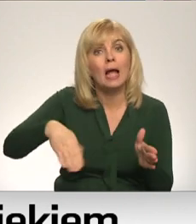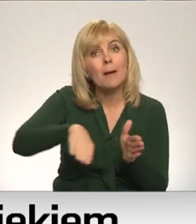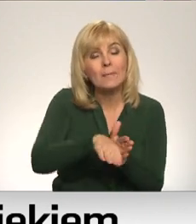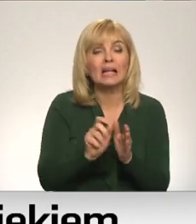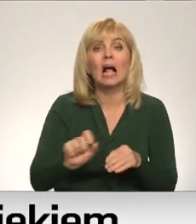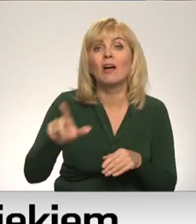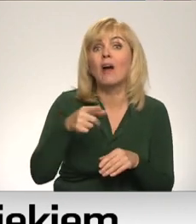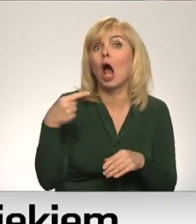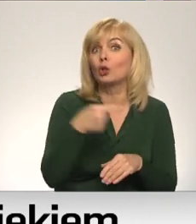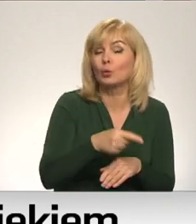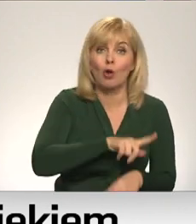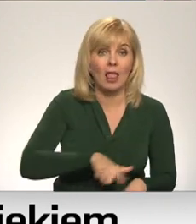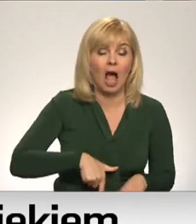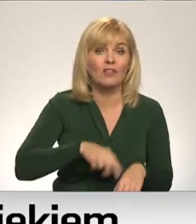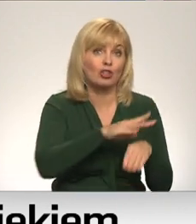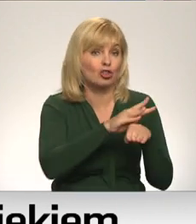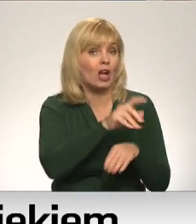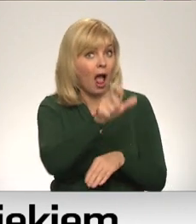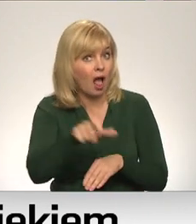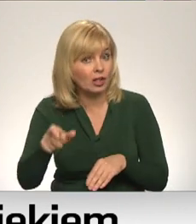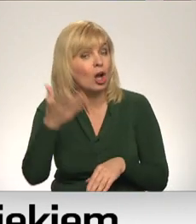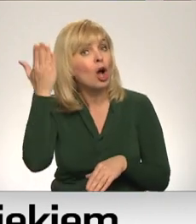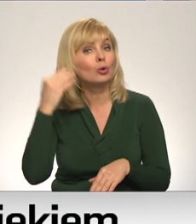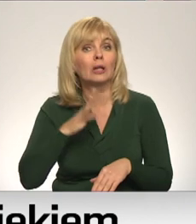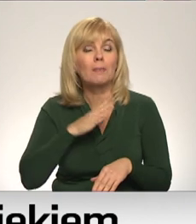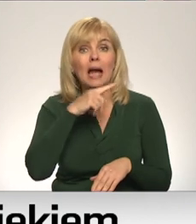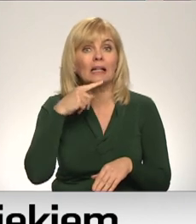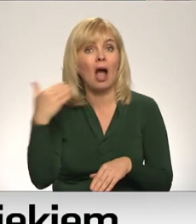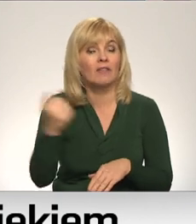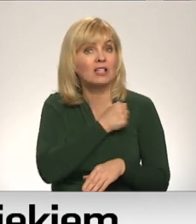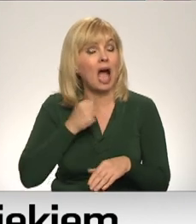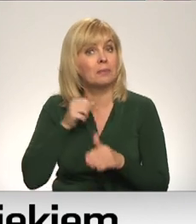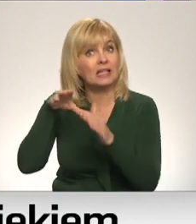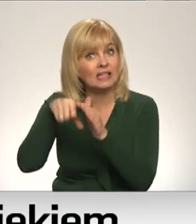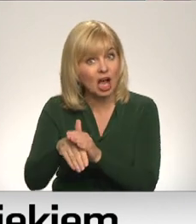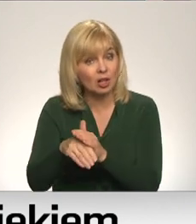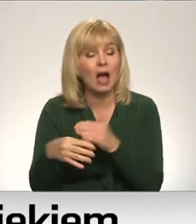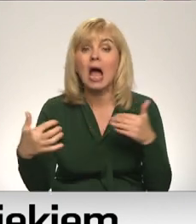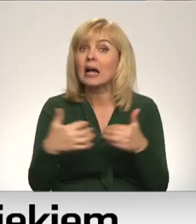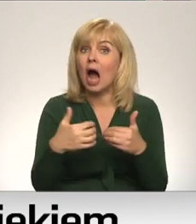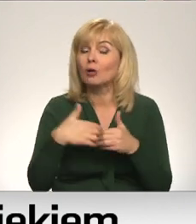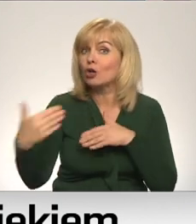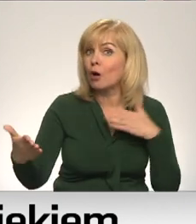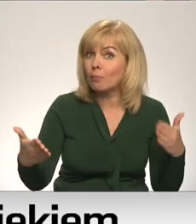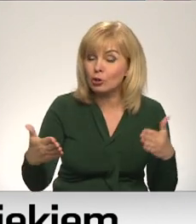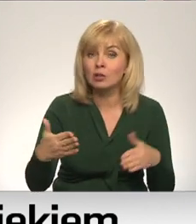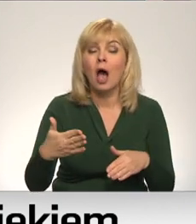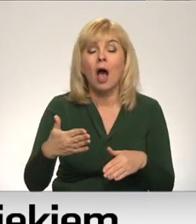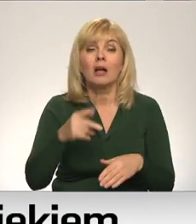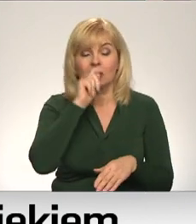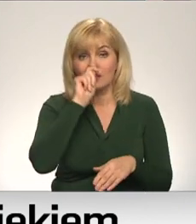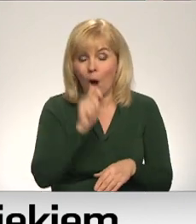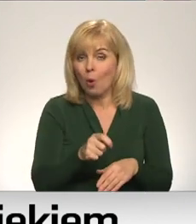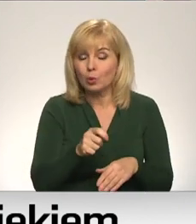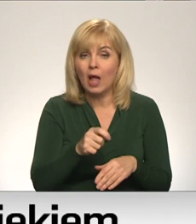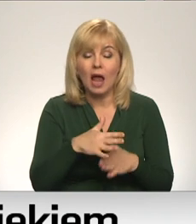arī vairāki tūkstoši latviešu strēlnieki, kuri tolaik bija Krievijas armijas sastāvā. Karojušās puses cieta milzīgus zaudējumus, bet